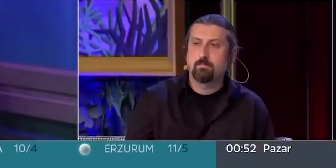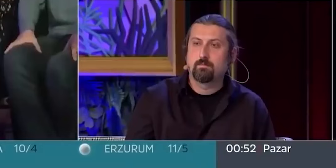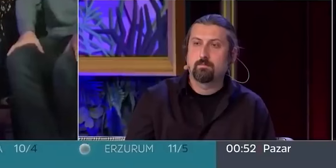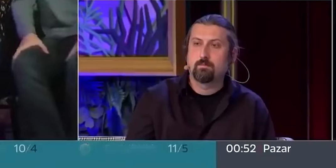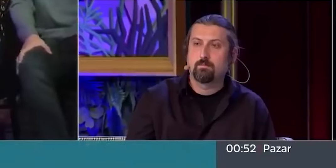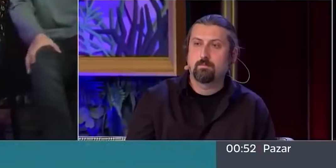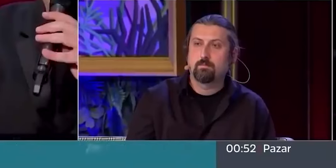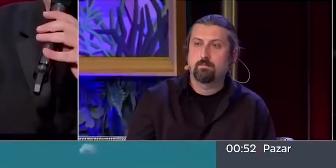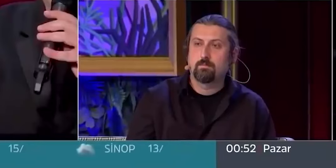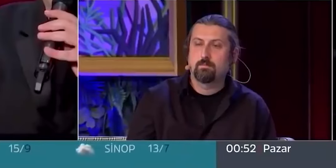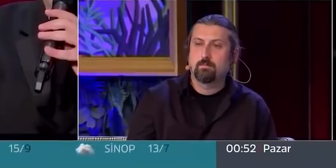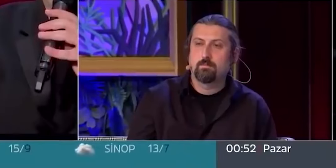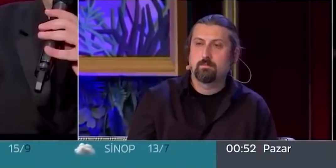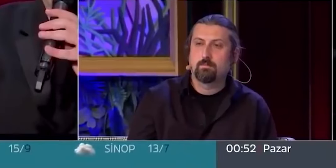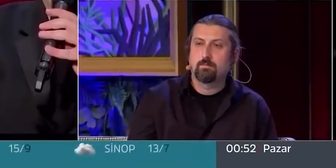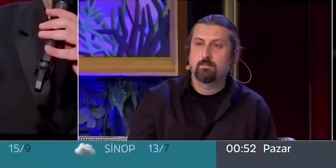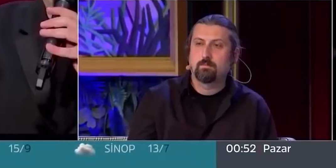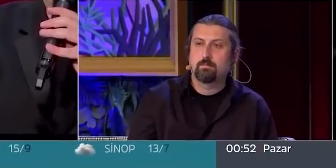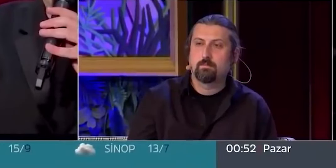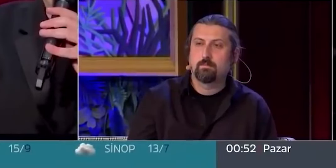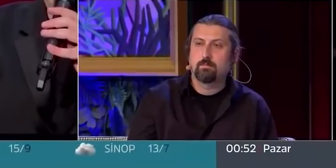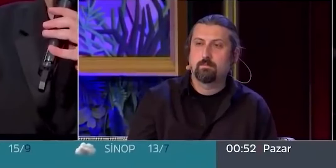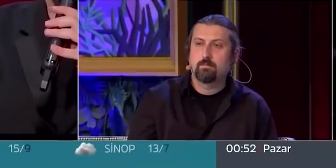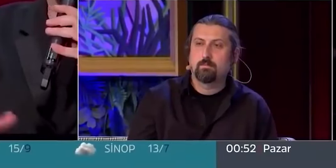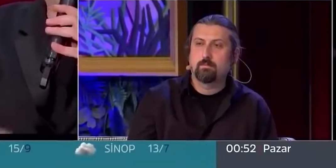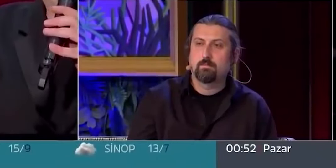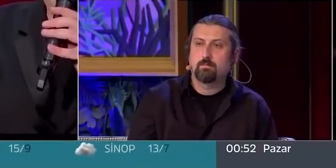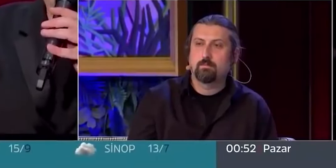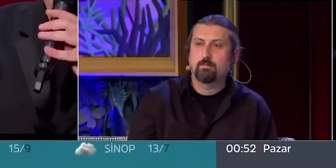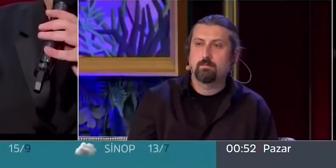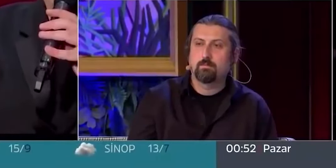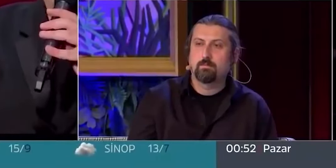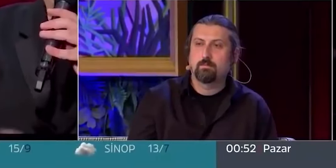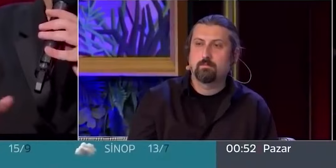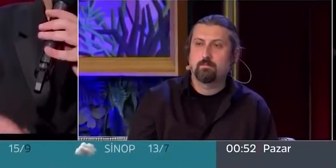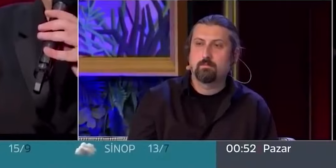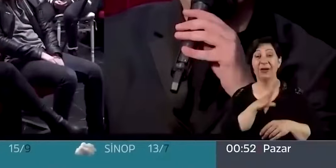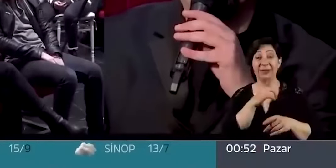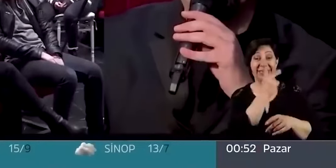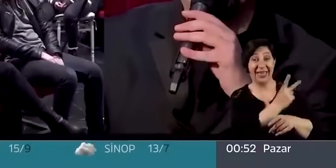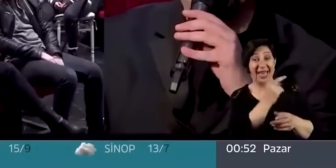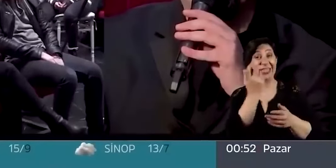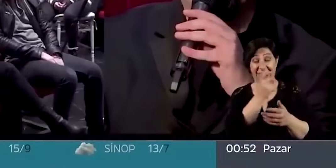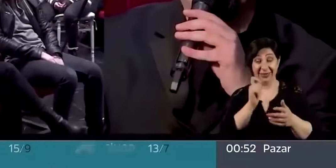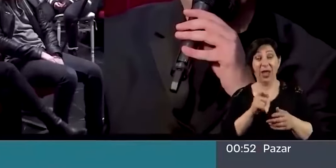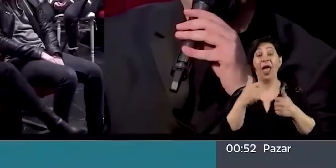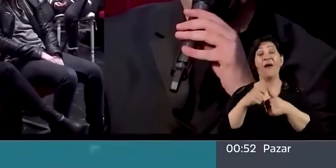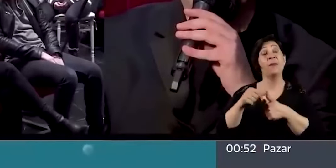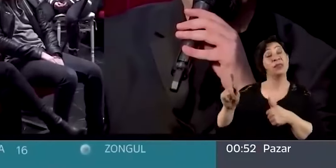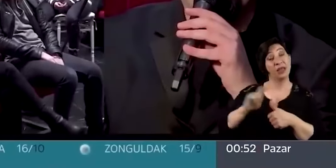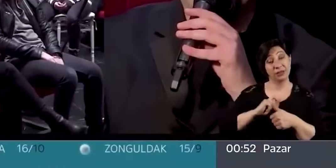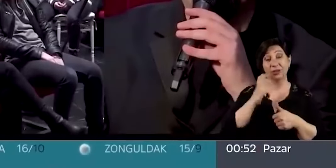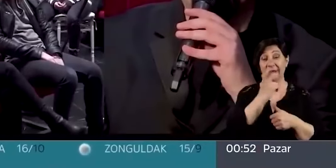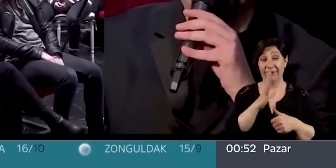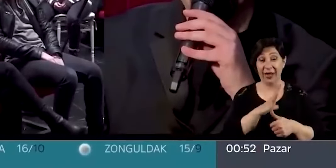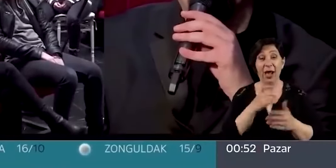duymuş. Don mu? Güzel. Güzel mi? Kendi şarkıları var mı? Var. Sana yazdığı şarkı var mı? Var. Evlenme teklif ettiği şarkı